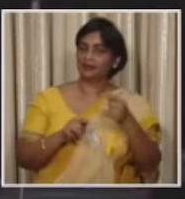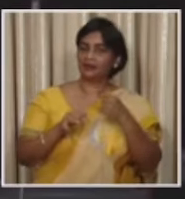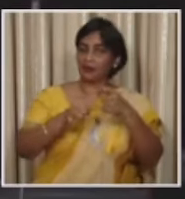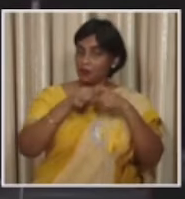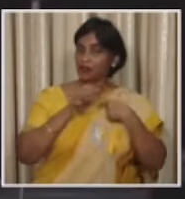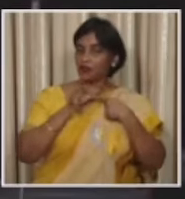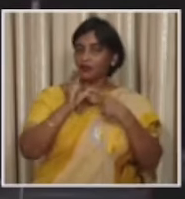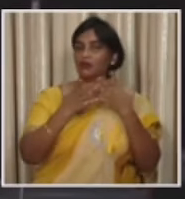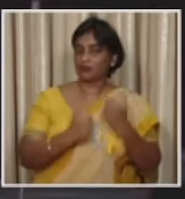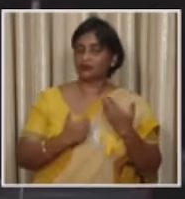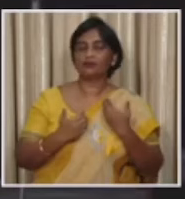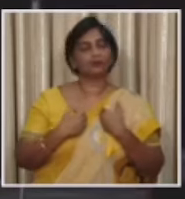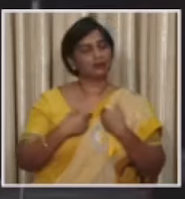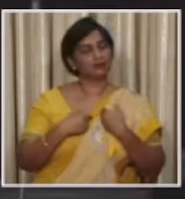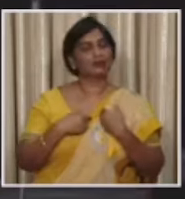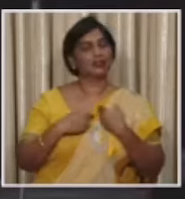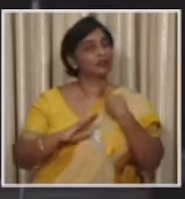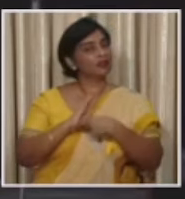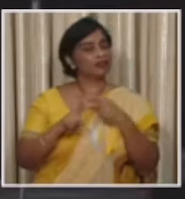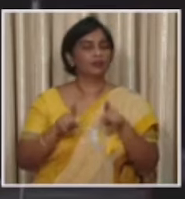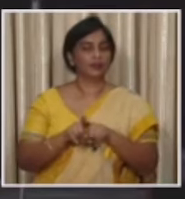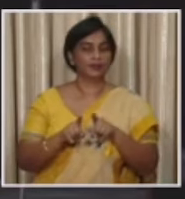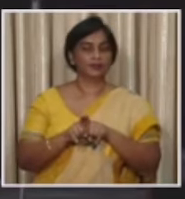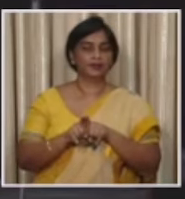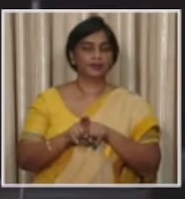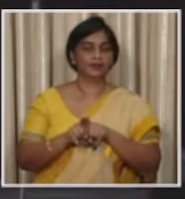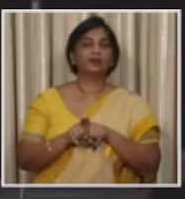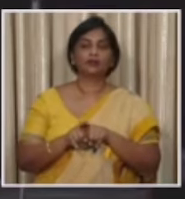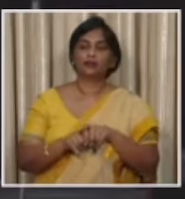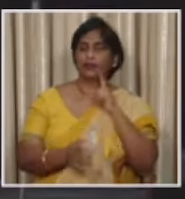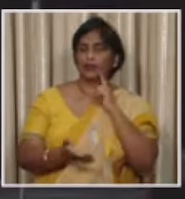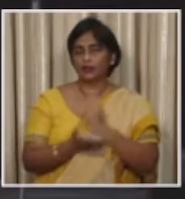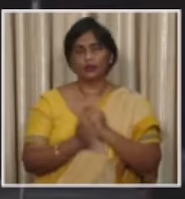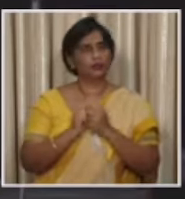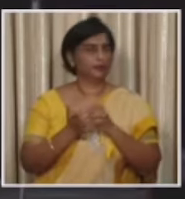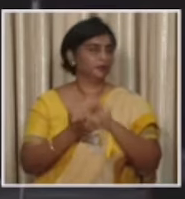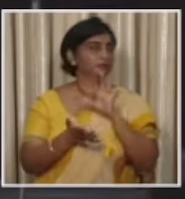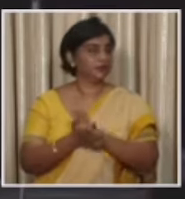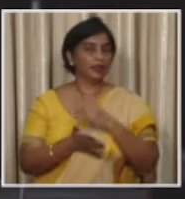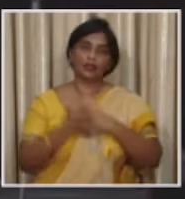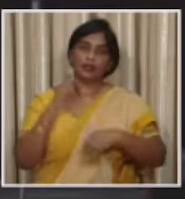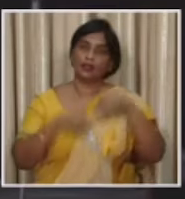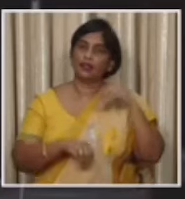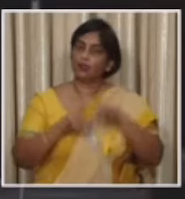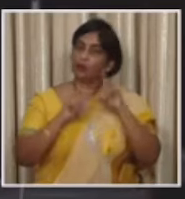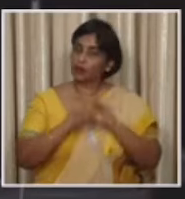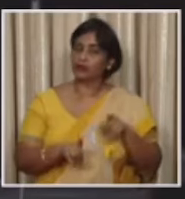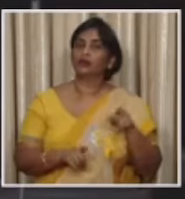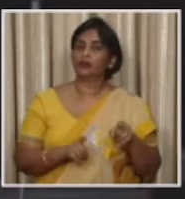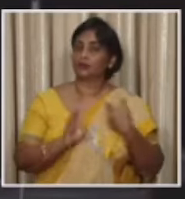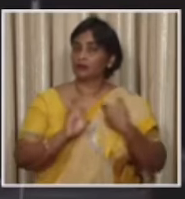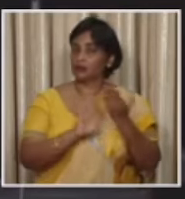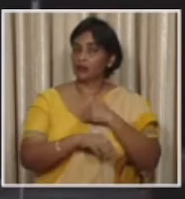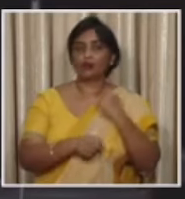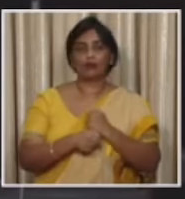කාරණයට පිළිතුරු ලැබුණා කියලා. ඉතින් අපි රටක් හැටියට අසීරු තීන්දුව ගත්තා. දේශපාලනික වශයෙන් මීට පෙර